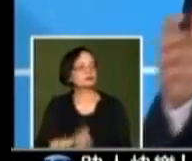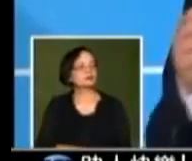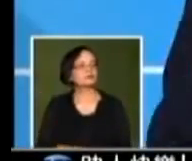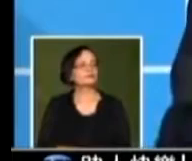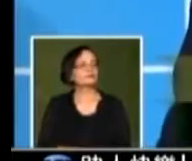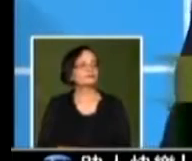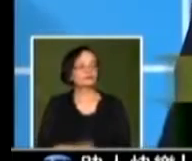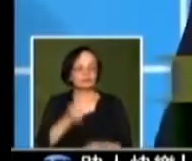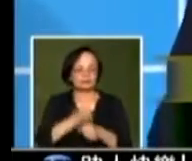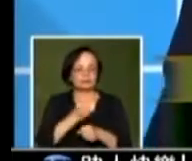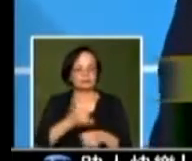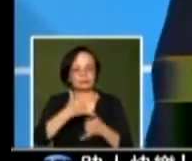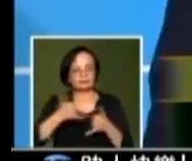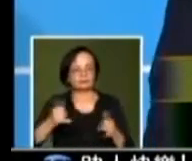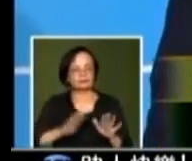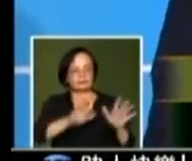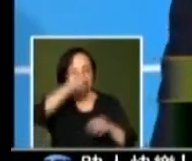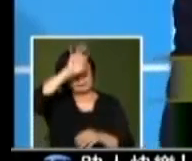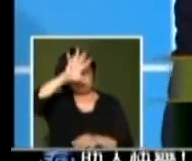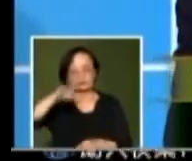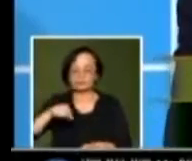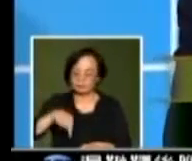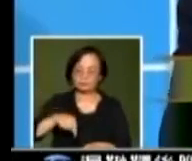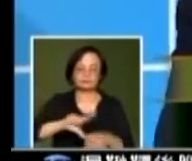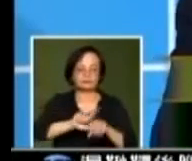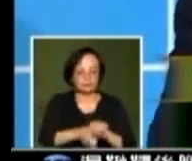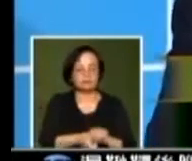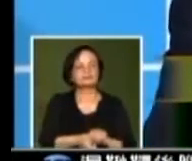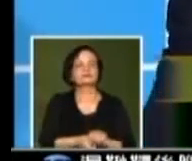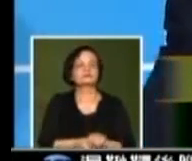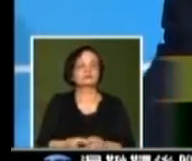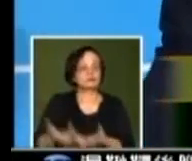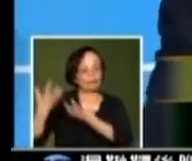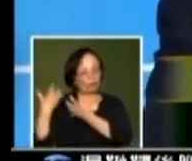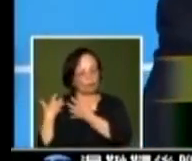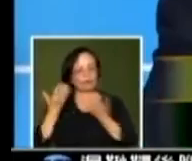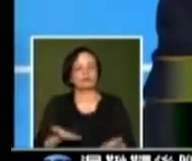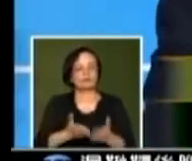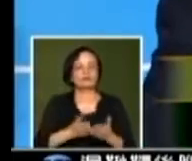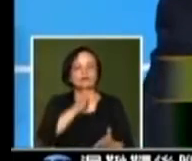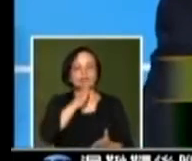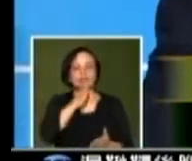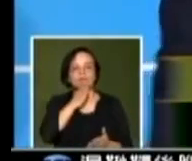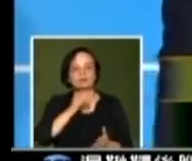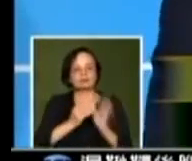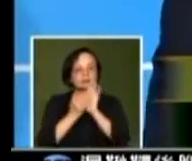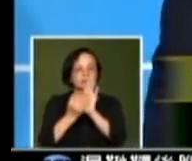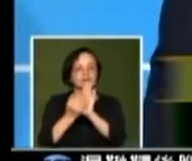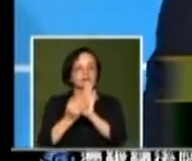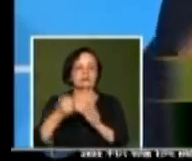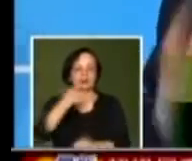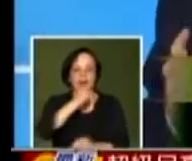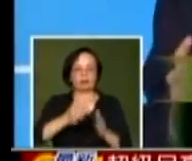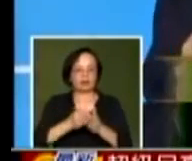个民进党伫此时此刻第一个重要的责任，就是捍卫台湾主权独